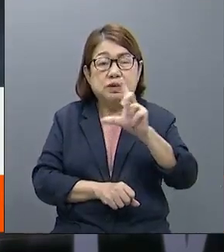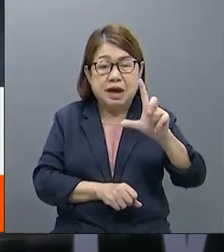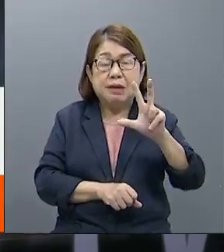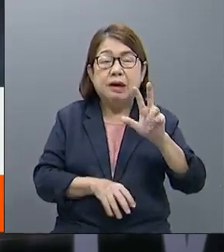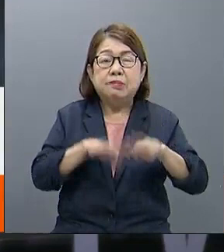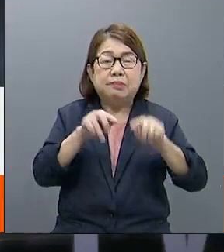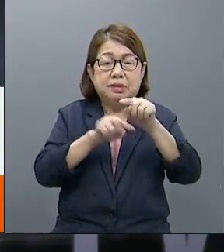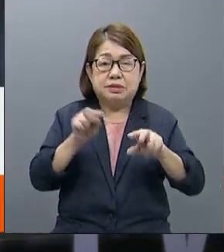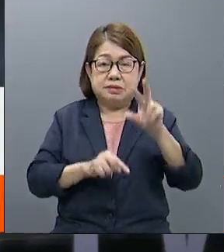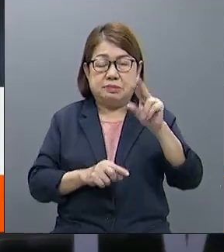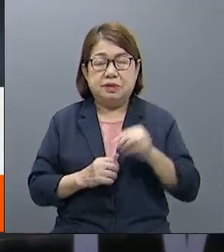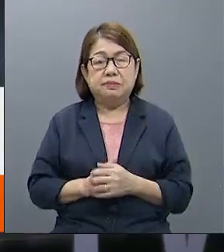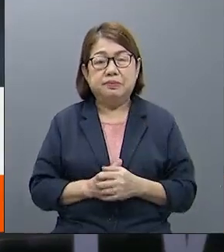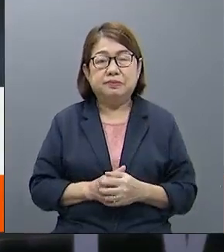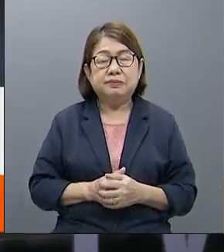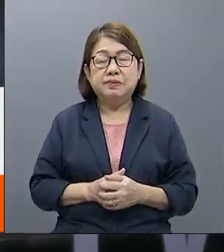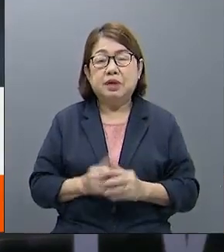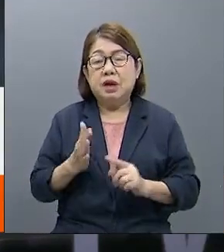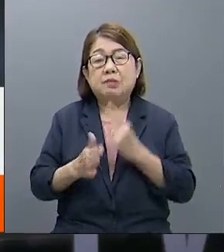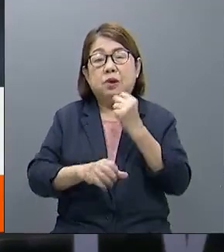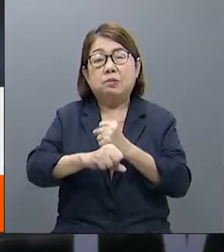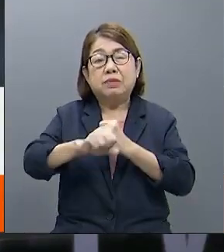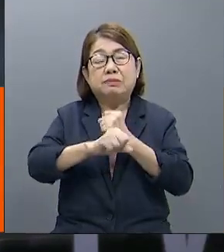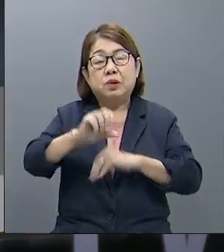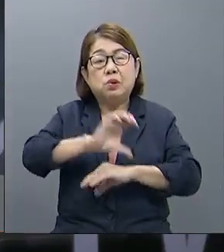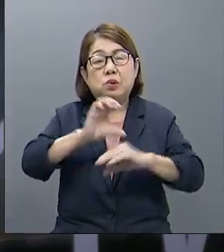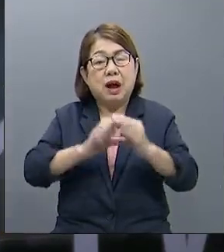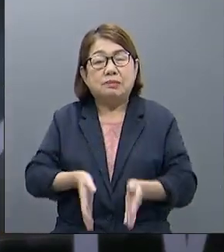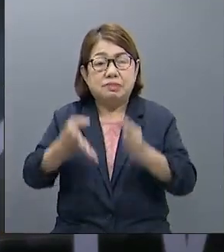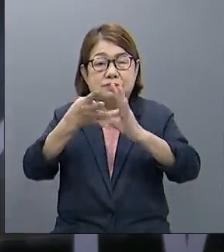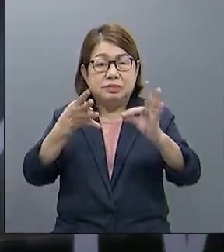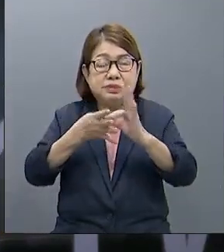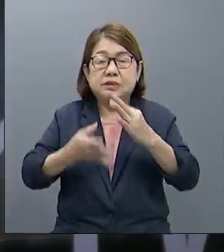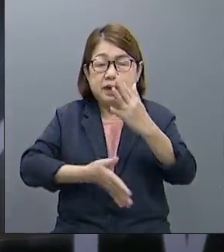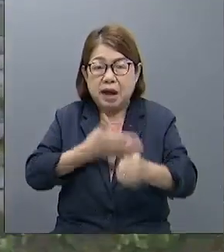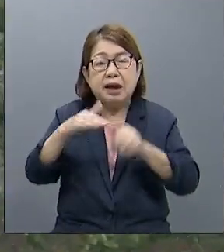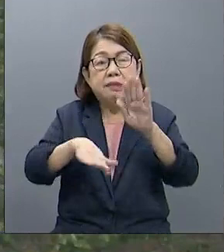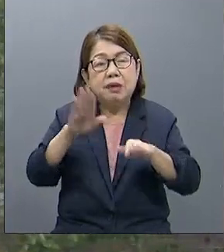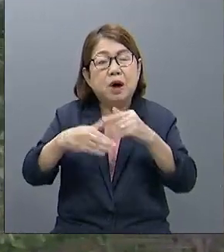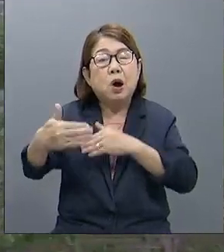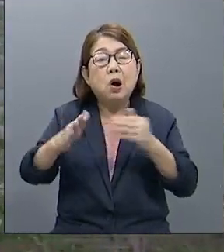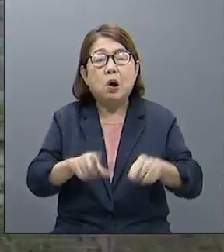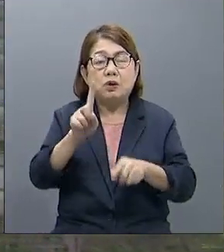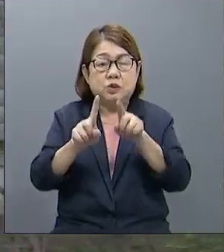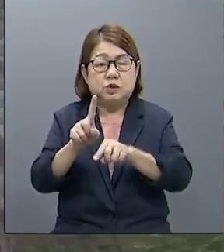ายๆเหมือนกับว่าเปิดมาโครงการหนึ่งก็อย่างน้อยนะครับขายได้ประมาณ1ใน3แน่ๆในเดือนแรก